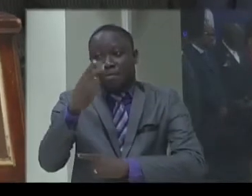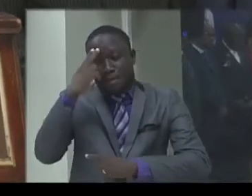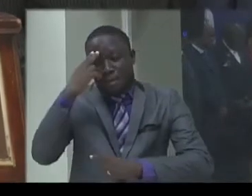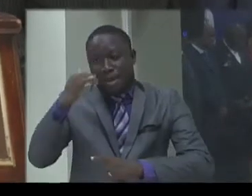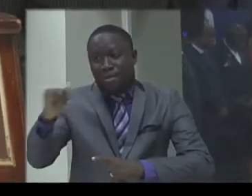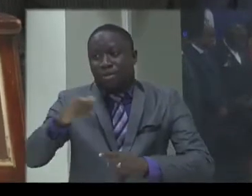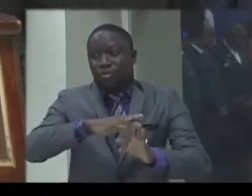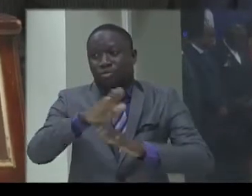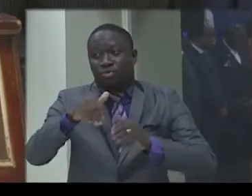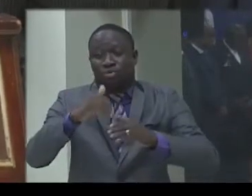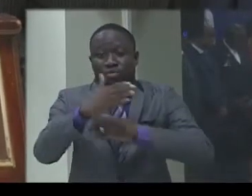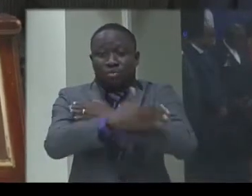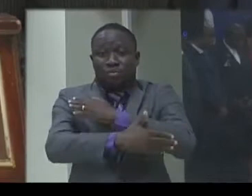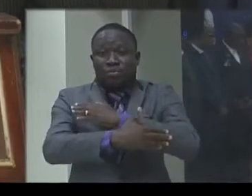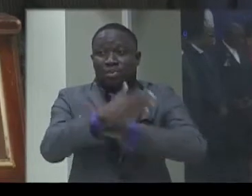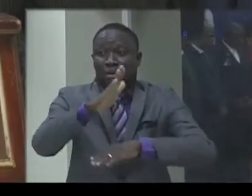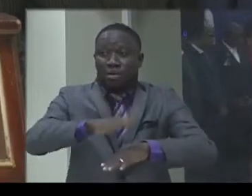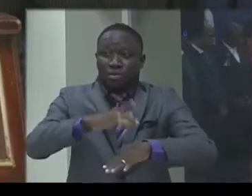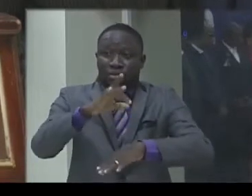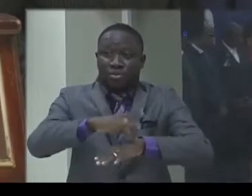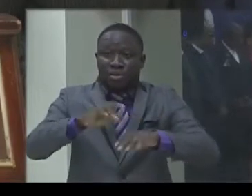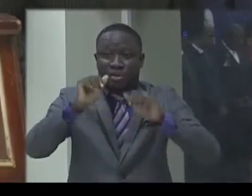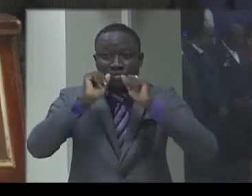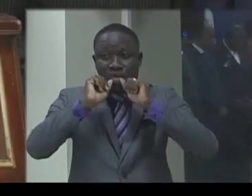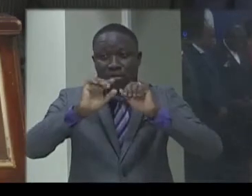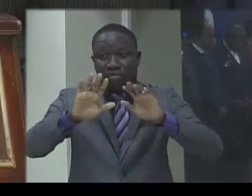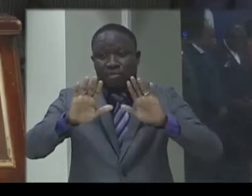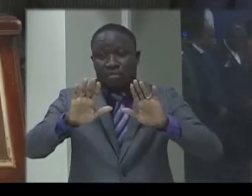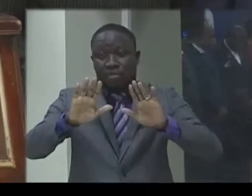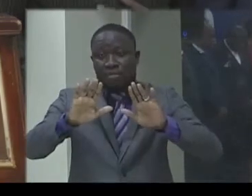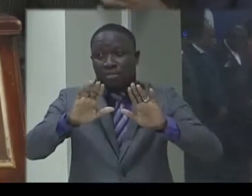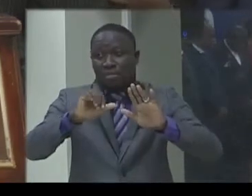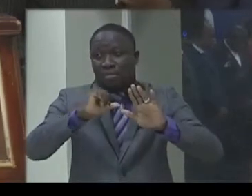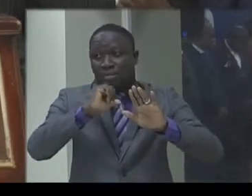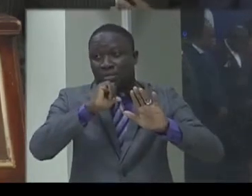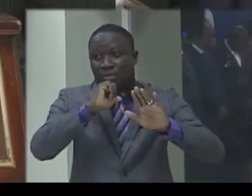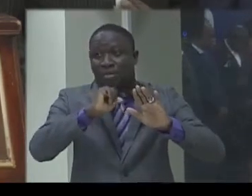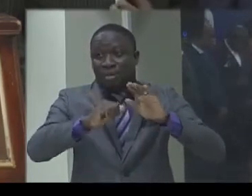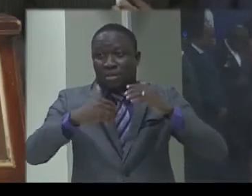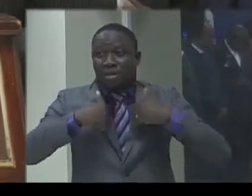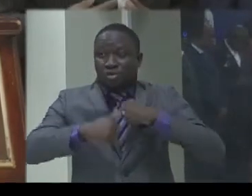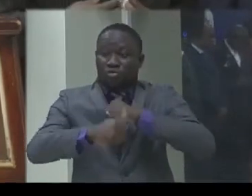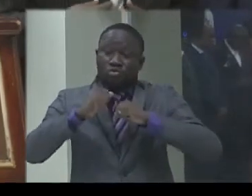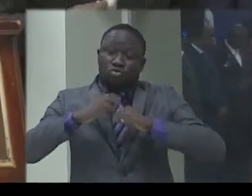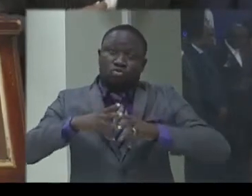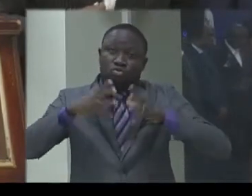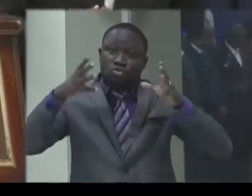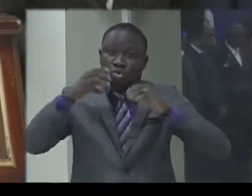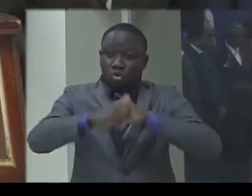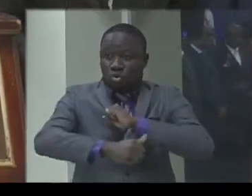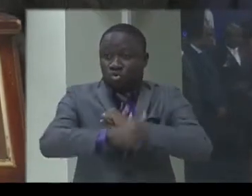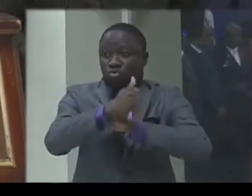Haïti tenkou tout peyi sou Latè Beni, paye paye de gros fleo,